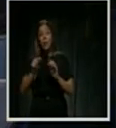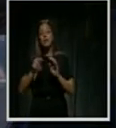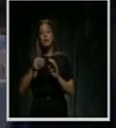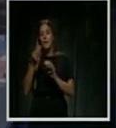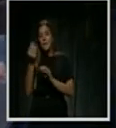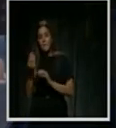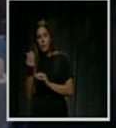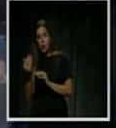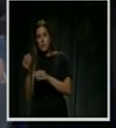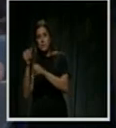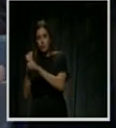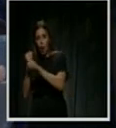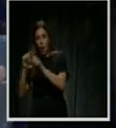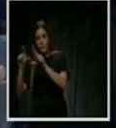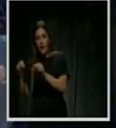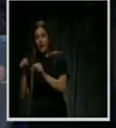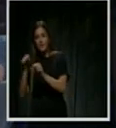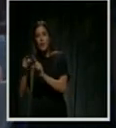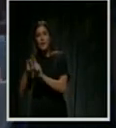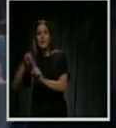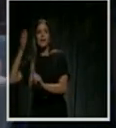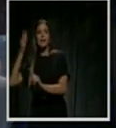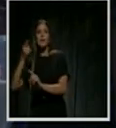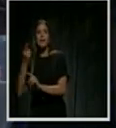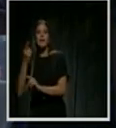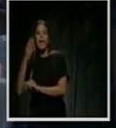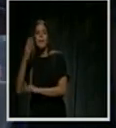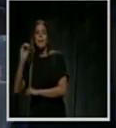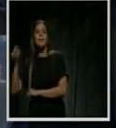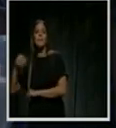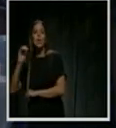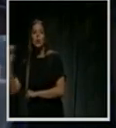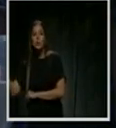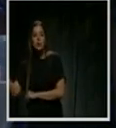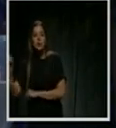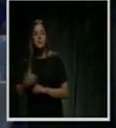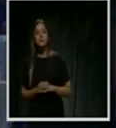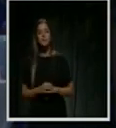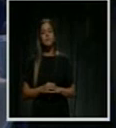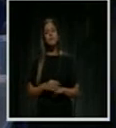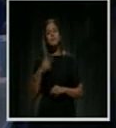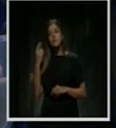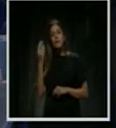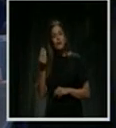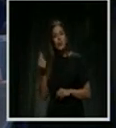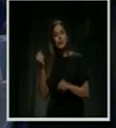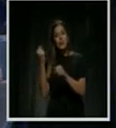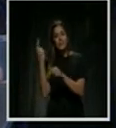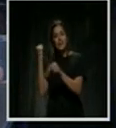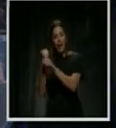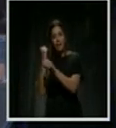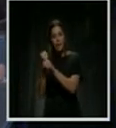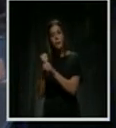l-400 miljun. Jiġifieri meta ngħidu aħna li nġibu l-400 miljun lura mhux il-pagi tan-nies tal-ħaddiema dawk ħakhom joħdumu ħadhom għax tawna u